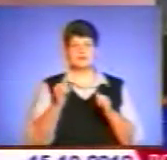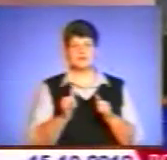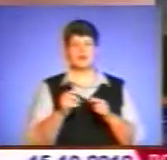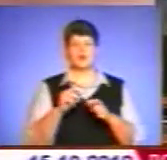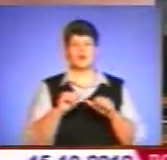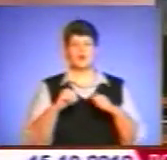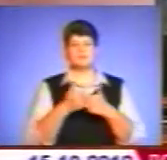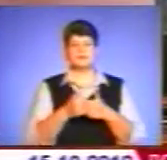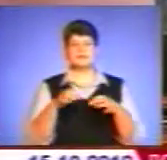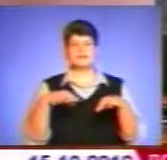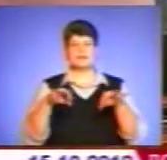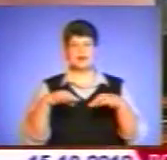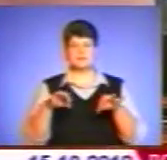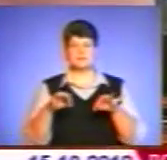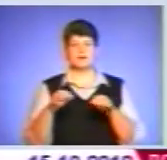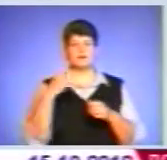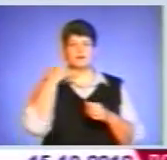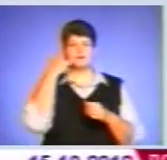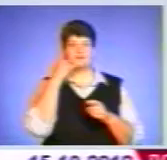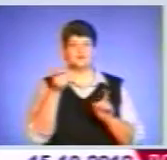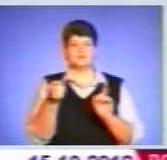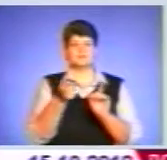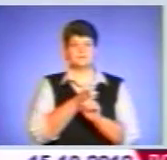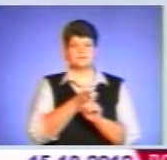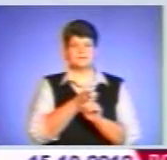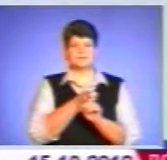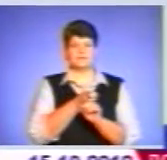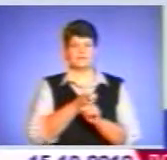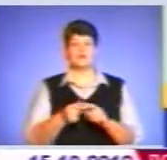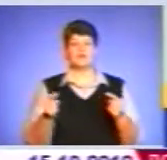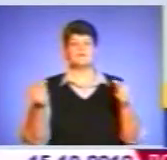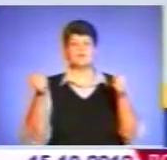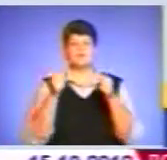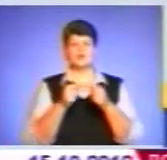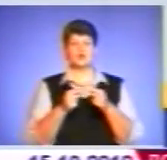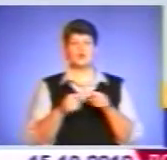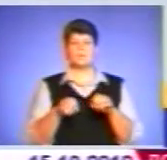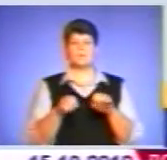транспортом. Телефонні лінії підключено. Відповідно до постанови Центральної виборчої комісії, так само